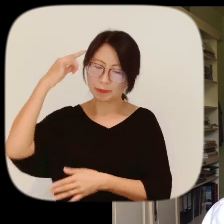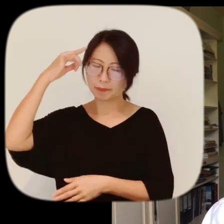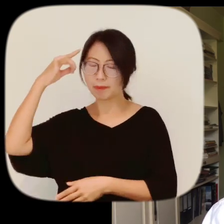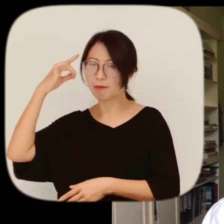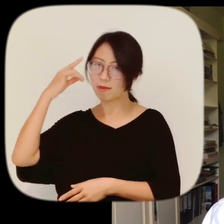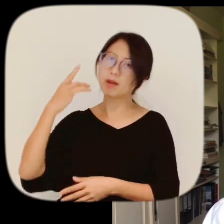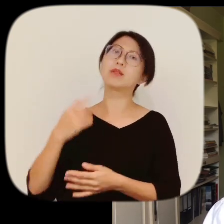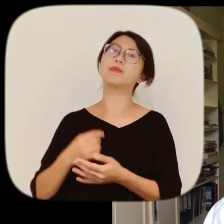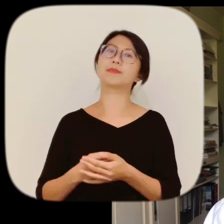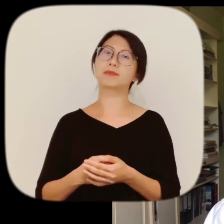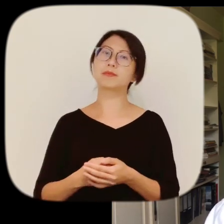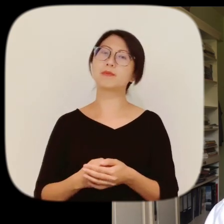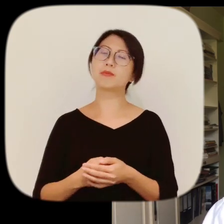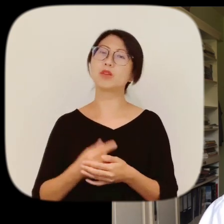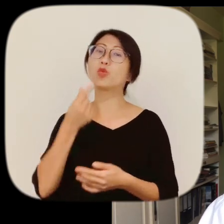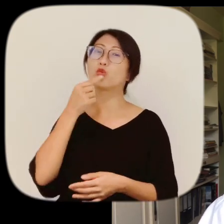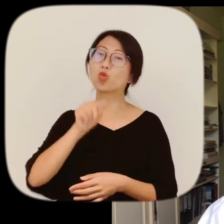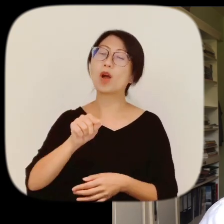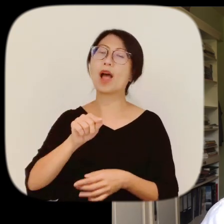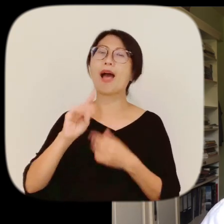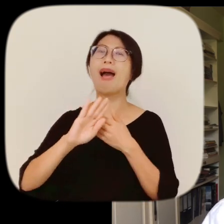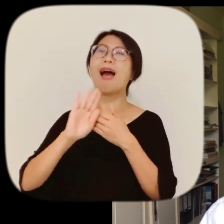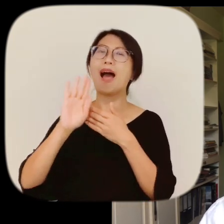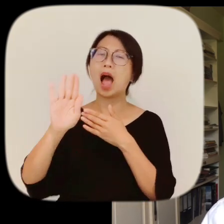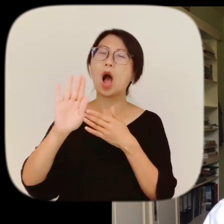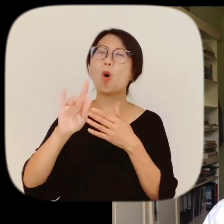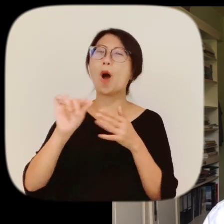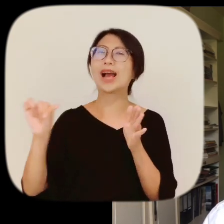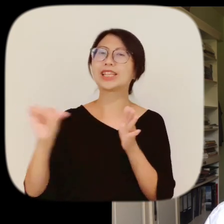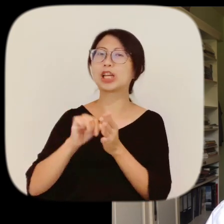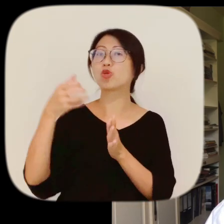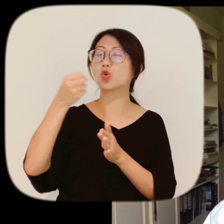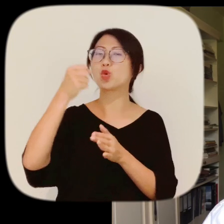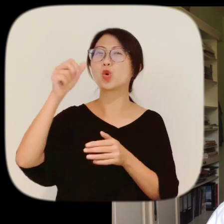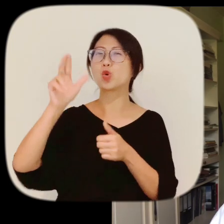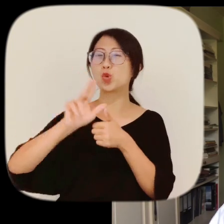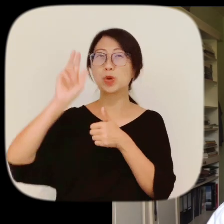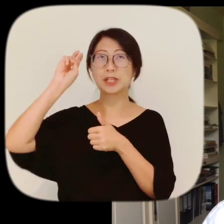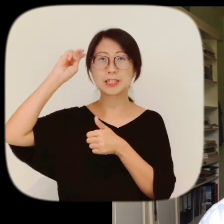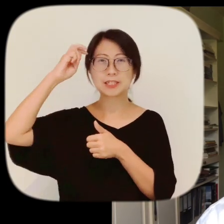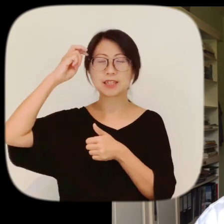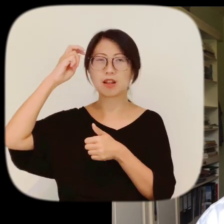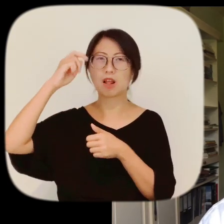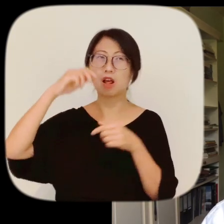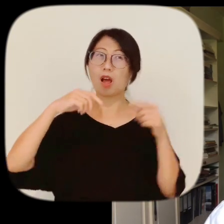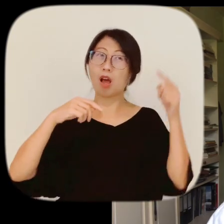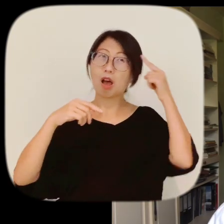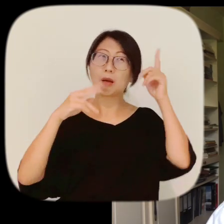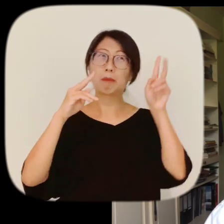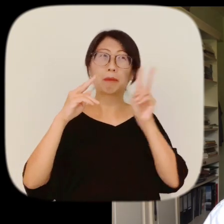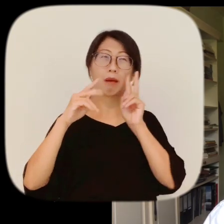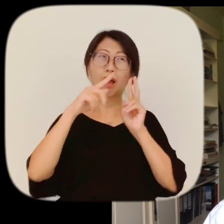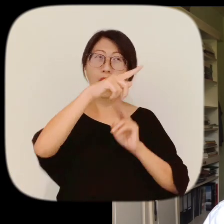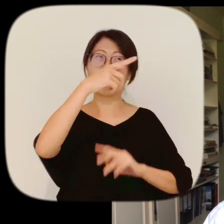你自我審查呢而去维系这个政权的这种的后极权主义呢他说呢其实